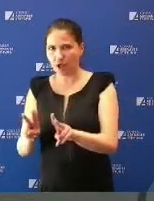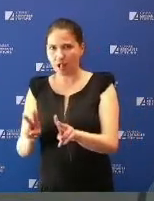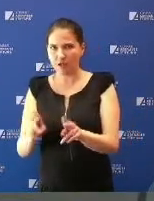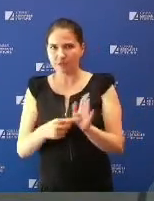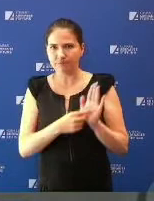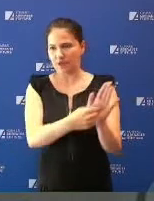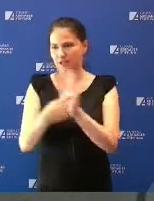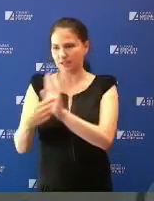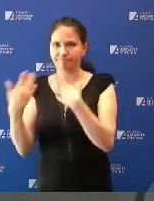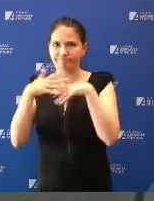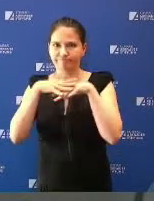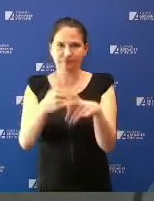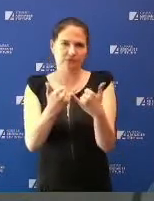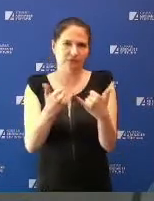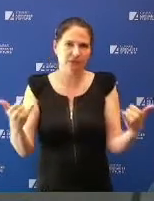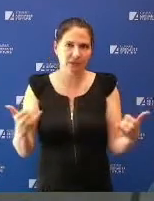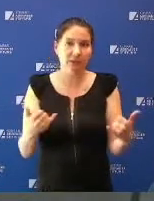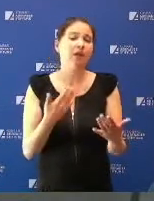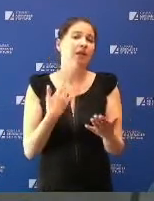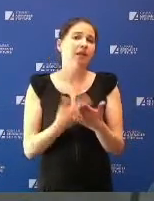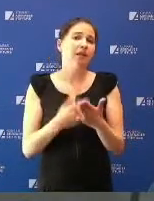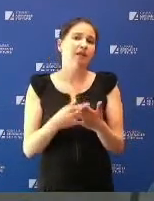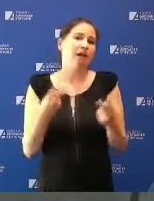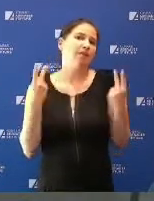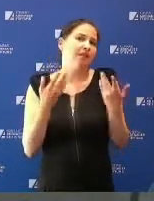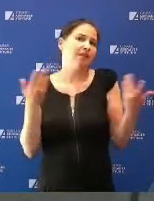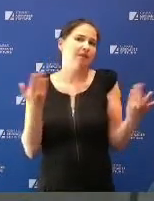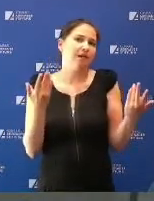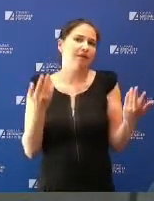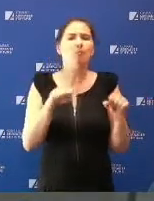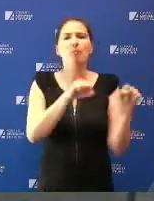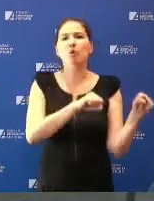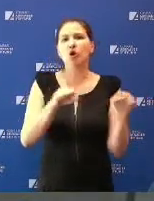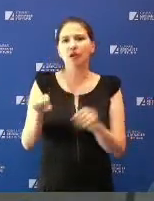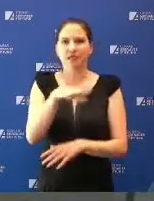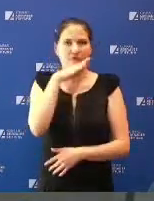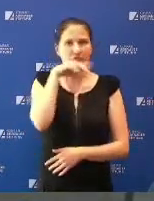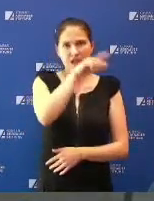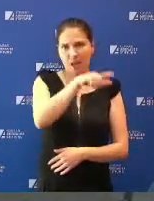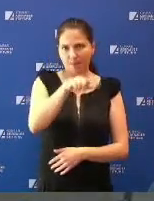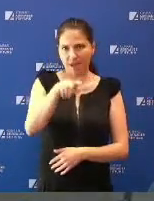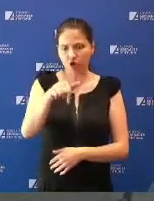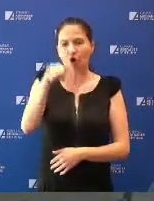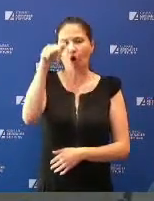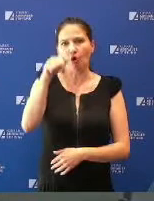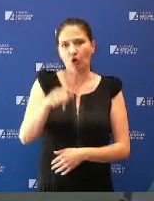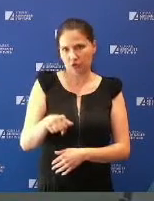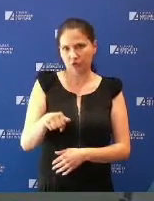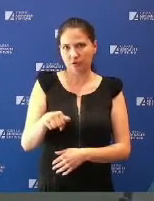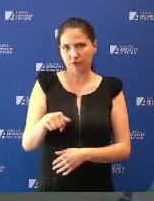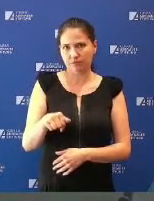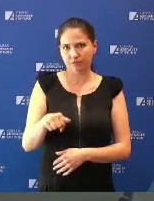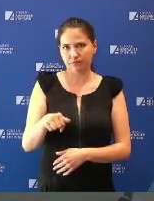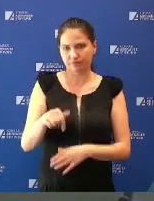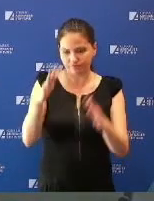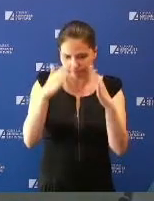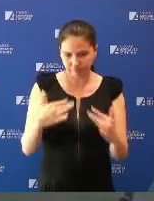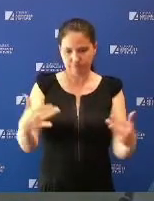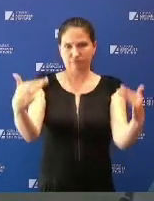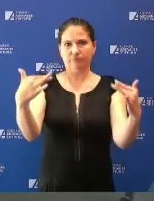dazu gehört natürlich auch, dass möglichst viele Menschen unsere Auftritte heute